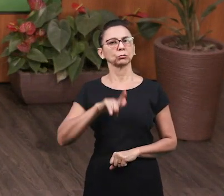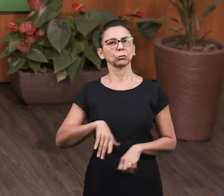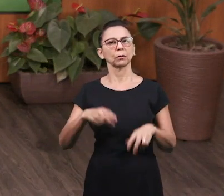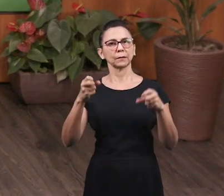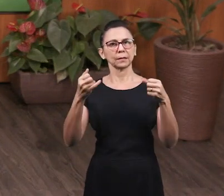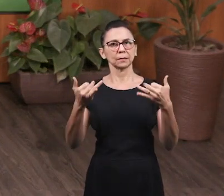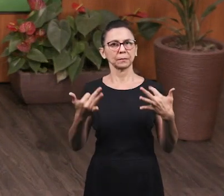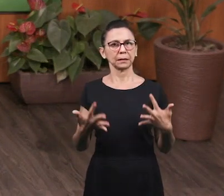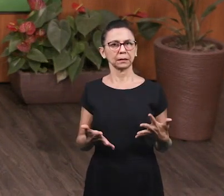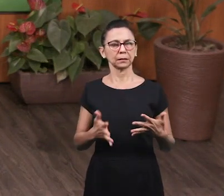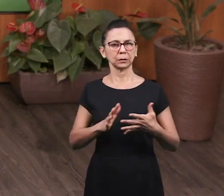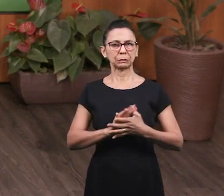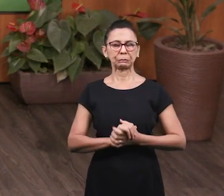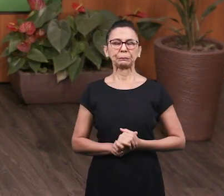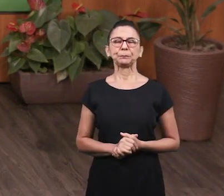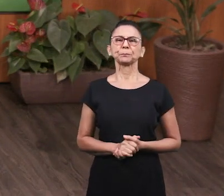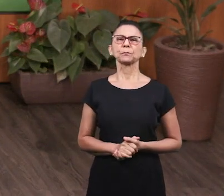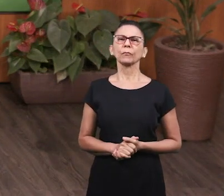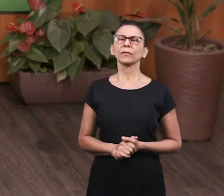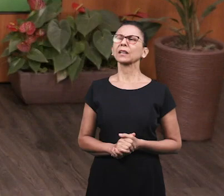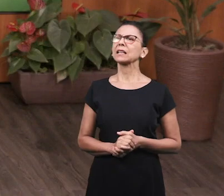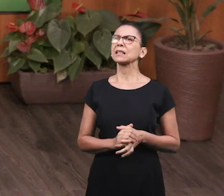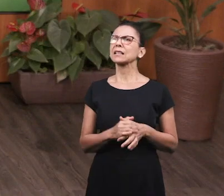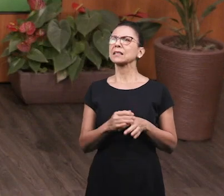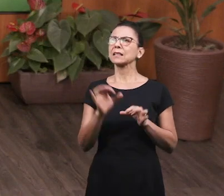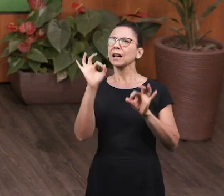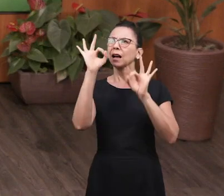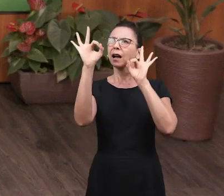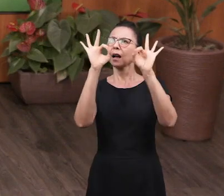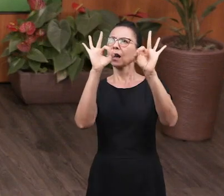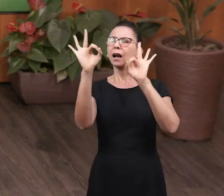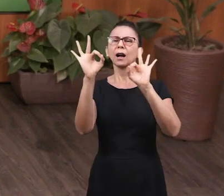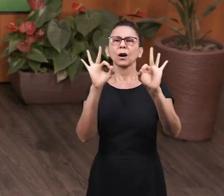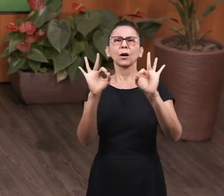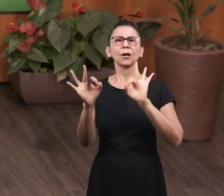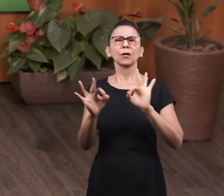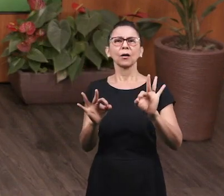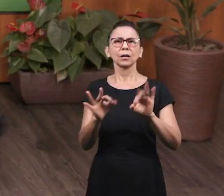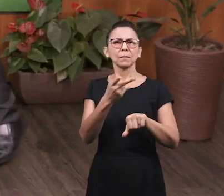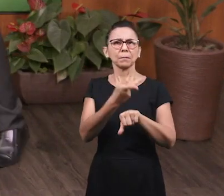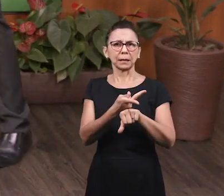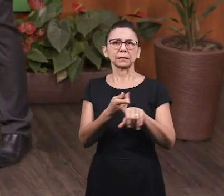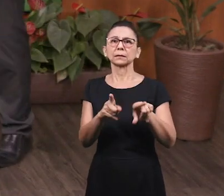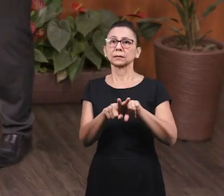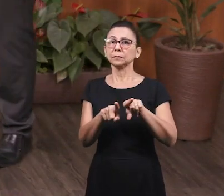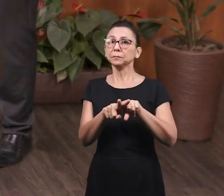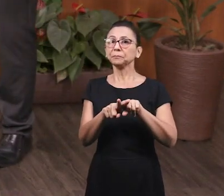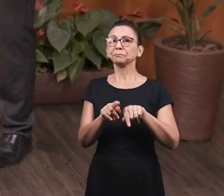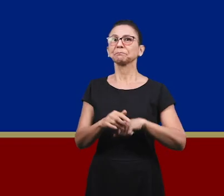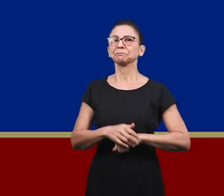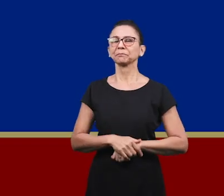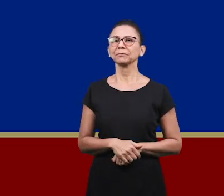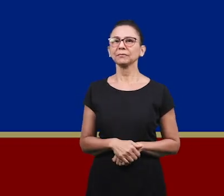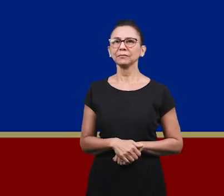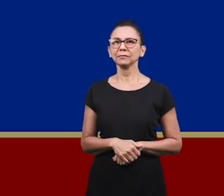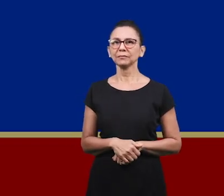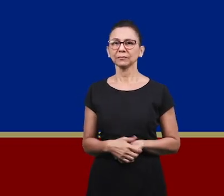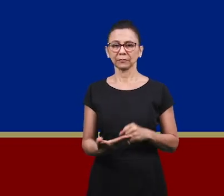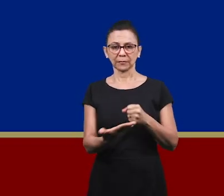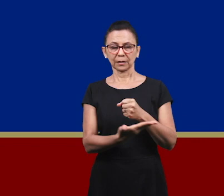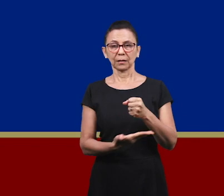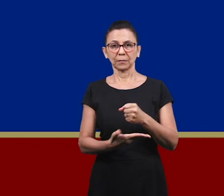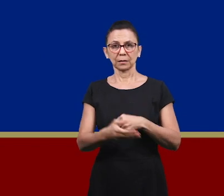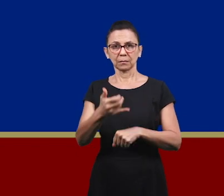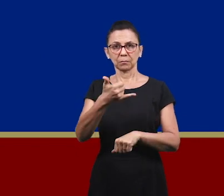en airain, la colonne en bois et la partie supérieure en argent. Et ici, donc ces